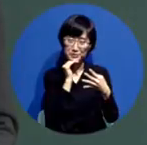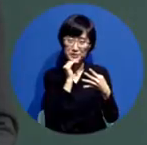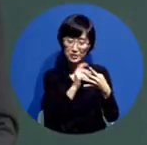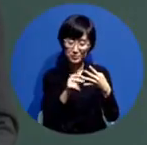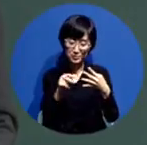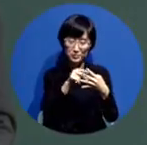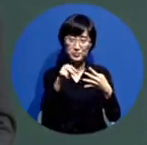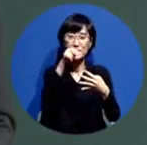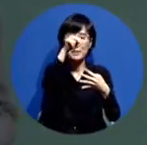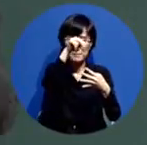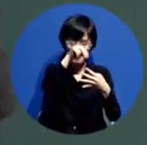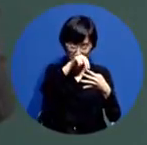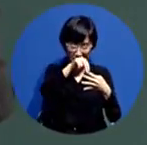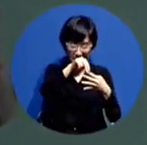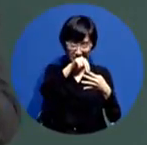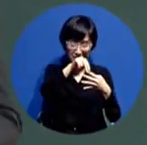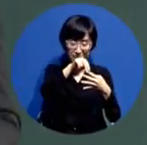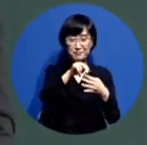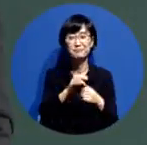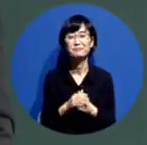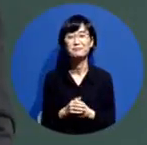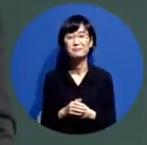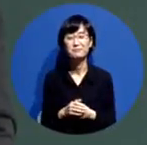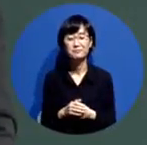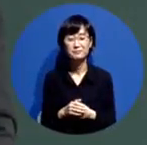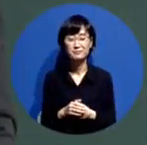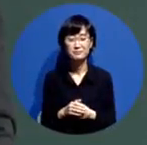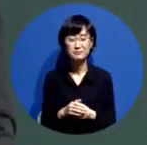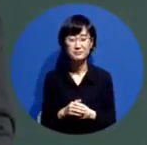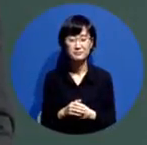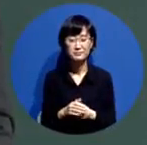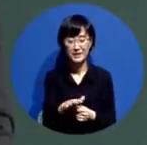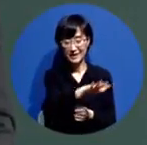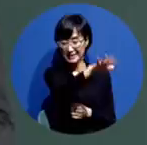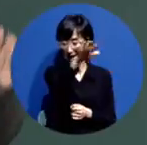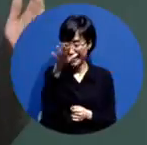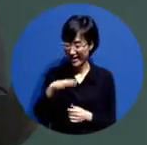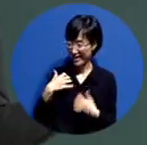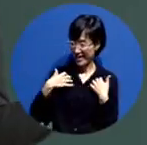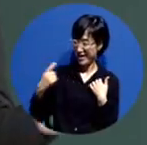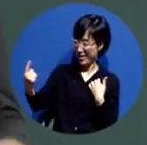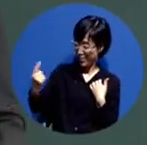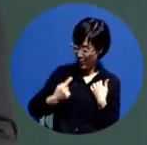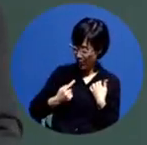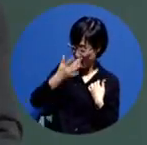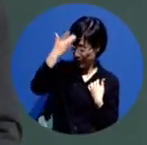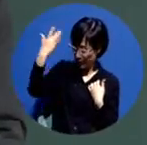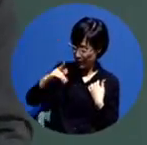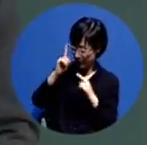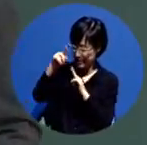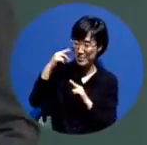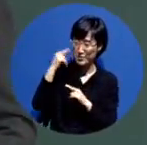然后三楼中间的时候再休息一次. 드디어 4층에 올라갔습니다. 终于上了四楼. 그러니까 모든 사람이 저를 맞이해 주셨습니다.